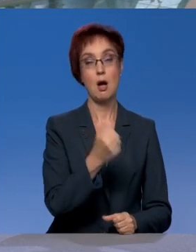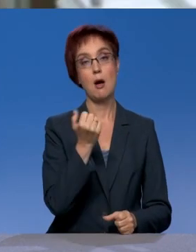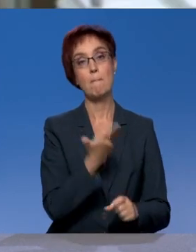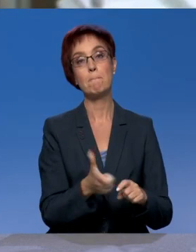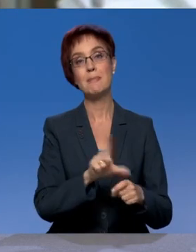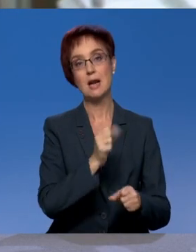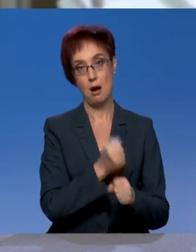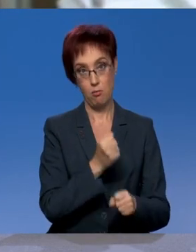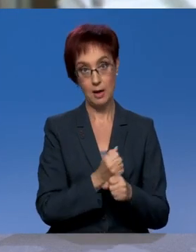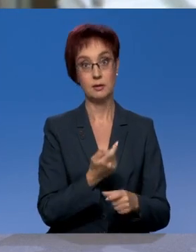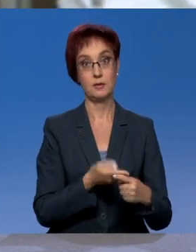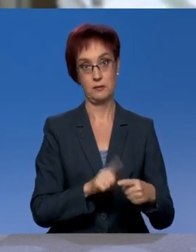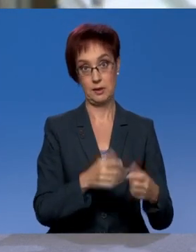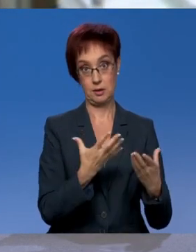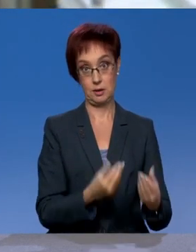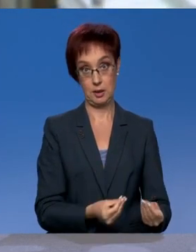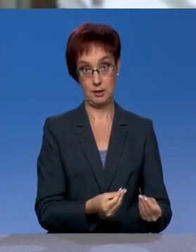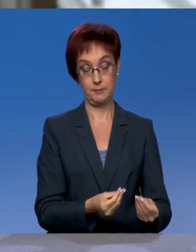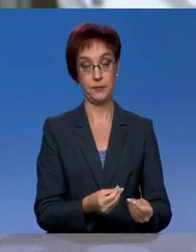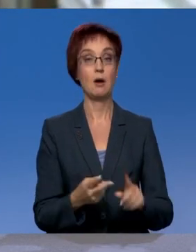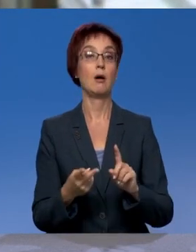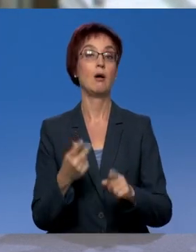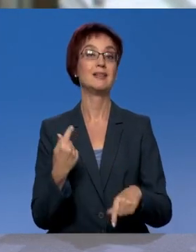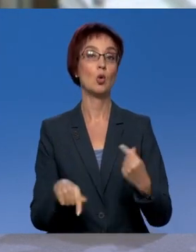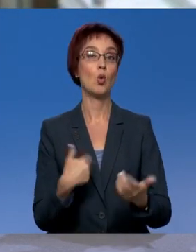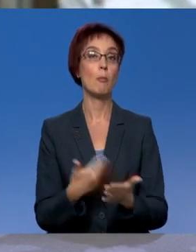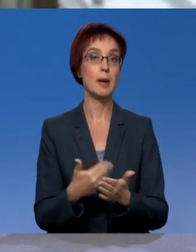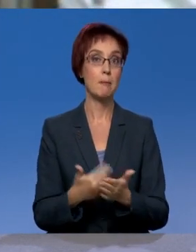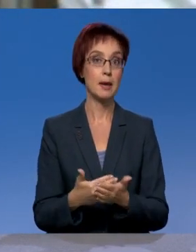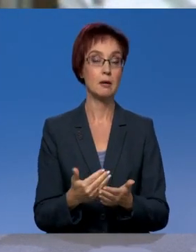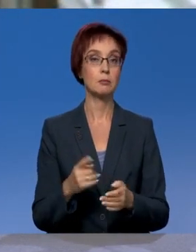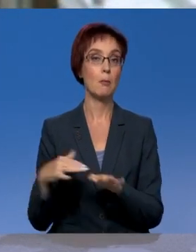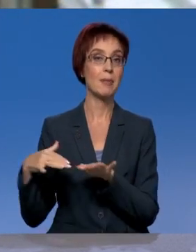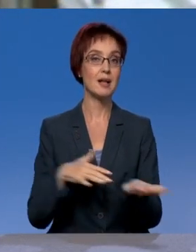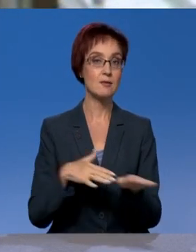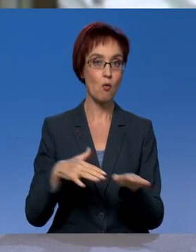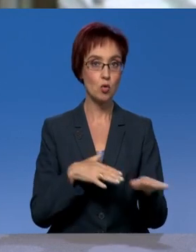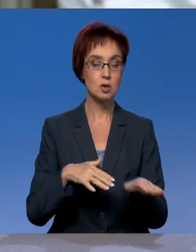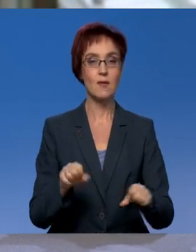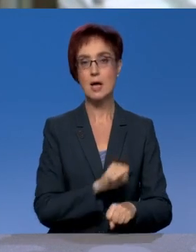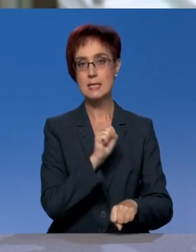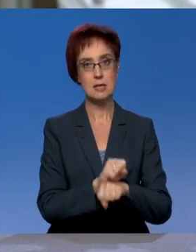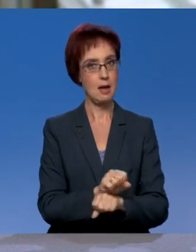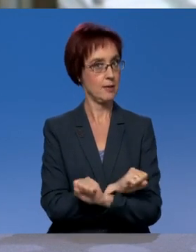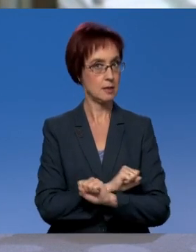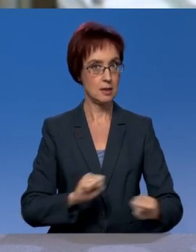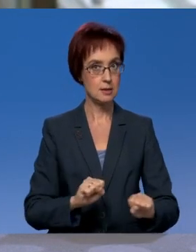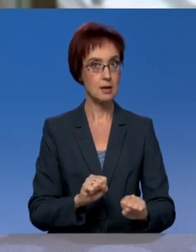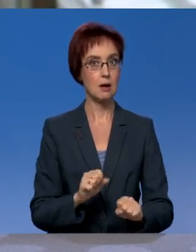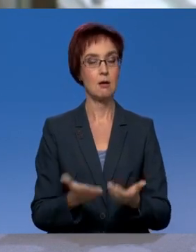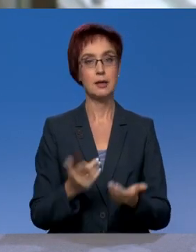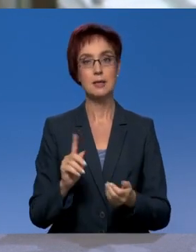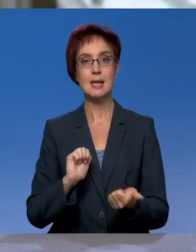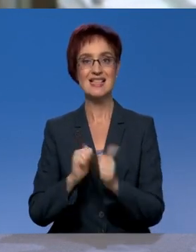Второй пример, допустим, там, ну, я не знаю, линии по производству, которую нельзя остановить, сборочная какая-нибудь, да, вот ваш сменщик не вышел, вы стоите на